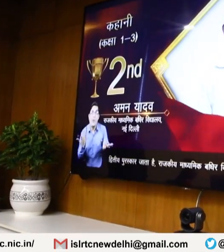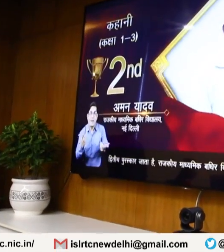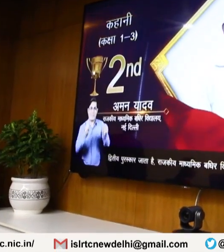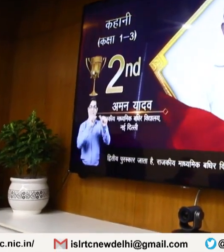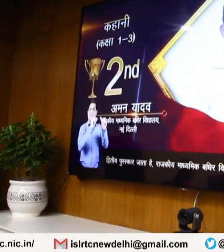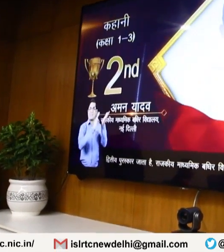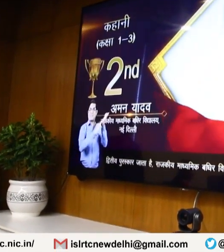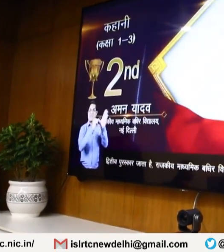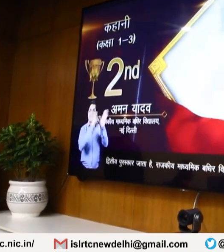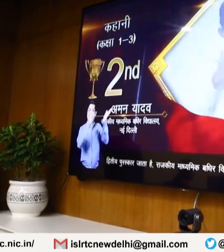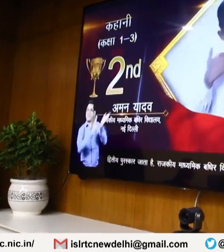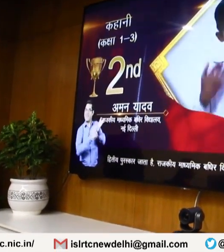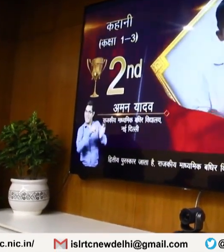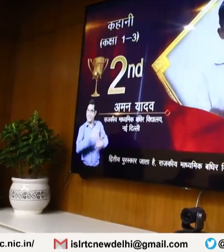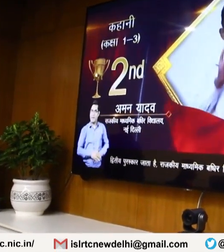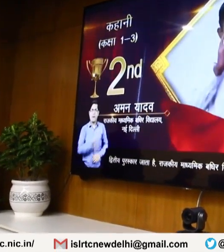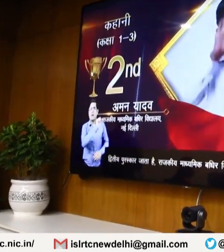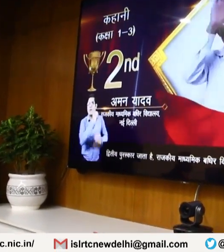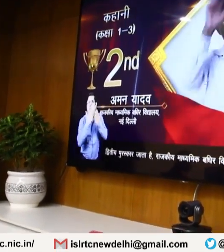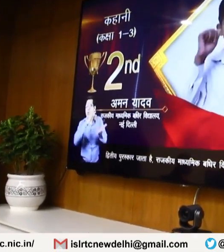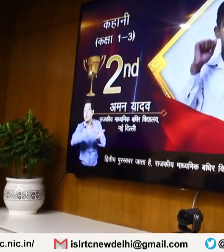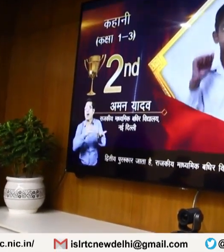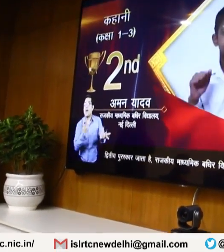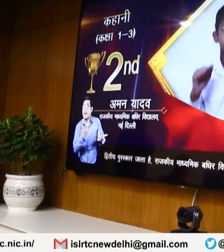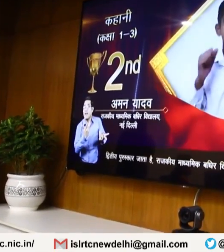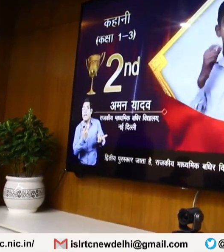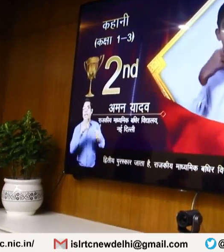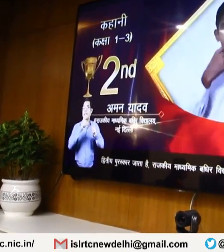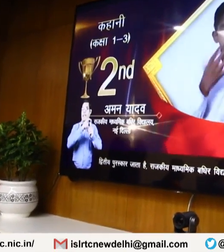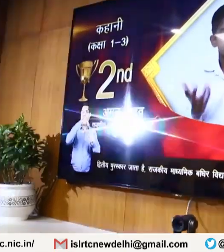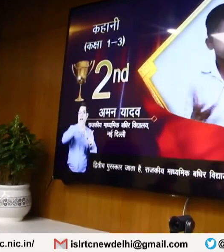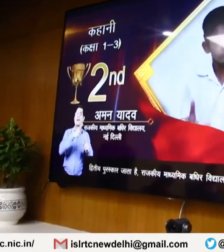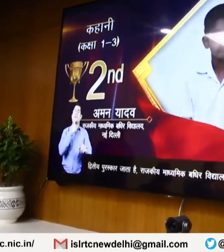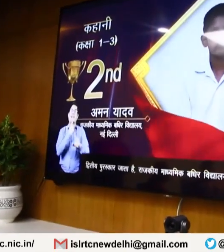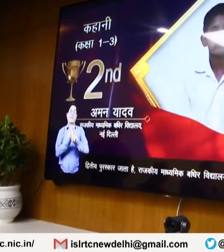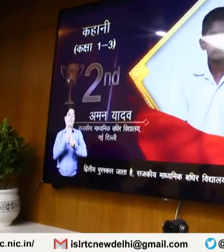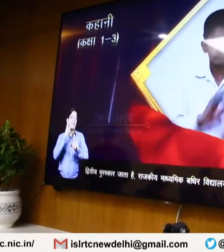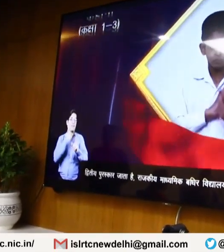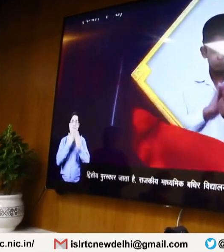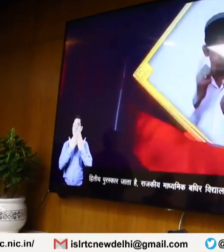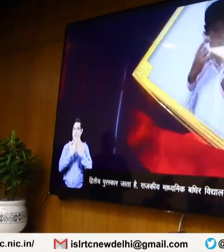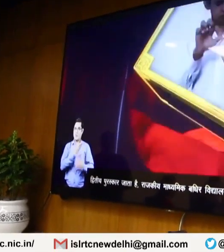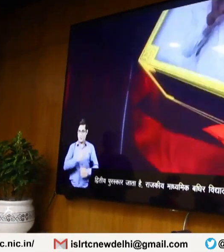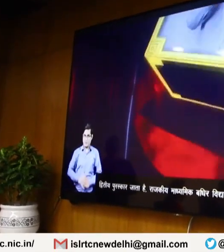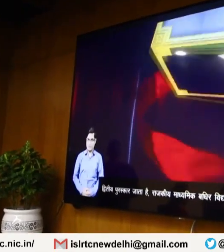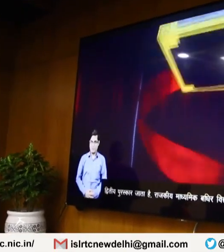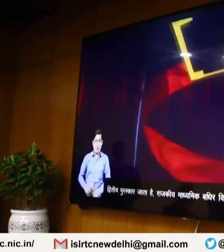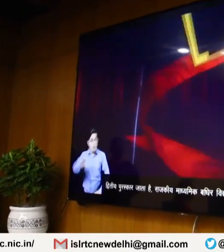द्वितीय पुरस्कार जाता है राजकीय माध्यमिक बधिर विद्यालय नई दिल्ली के अमन यादव को।